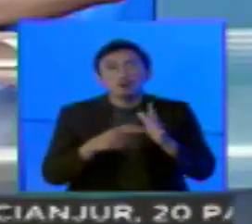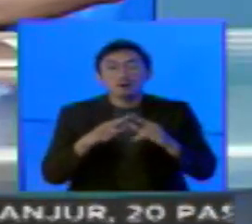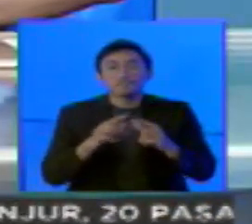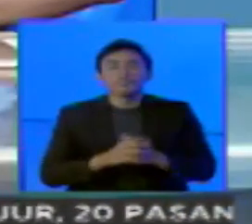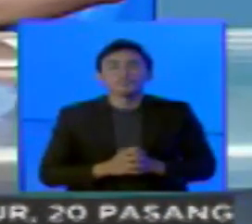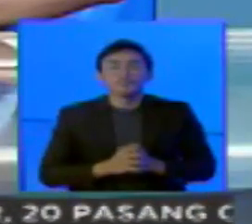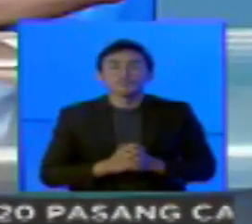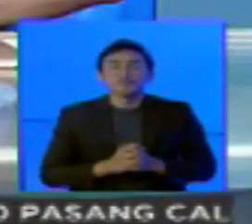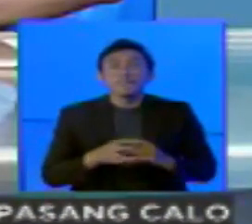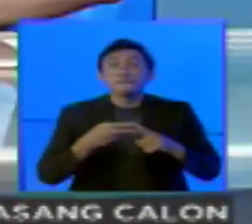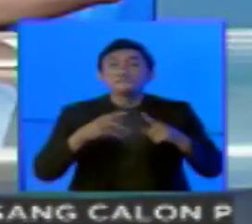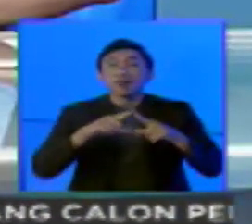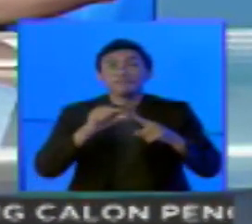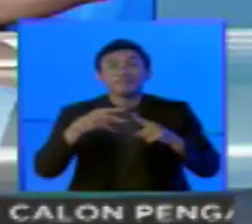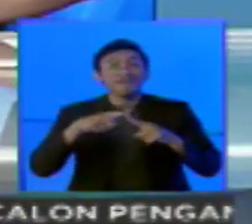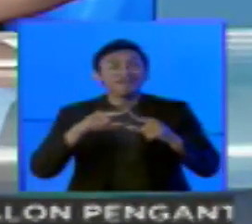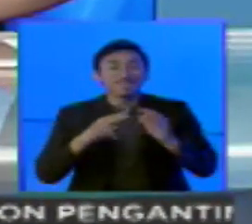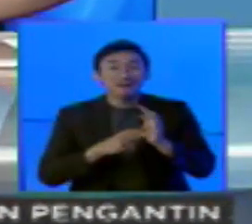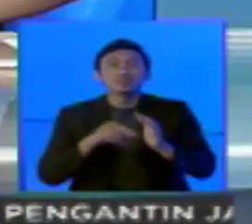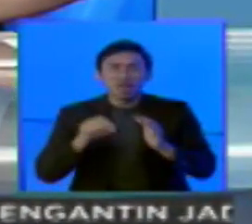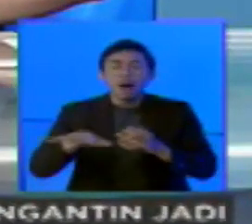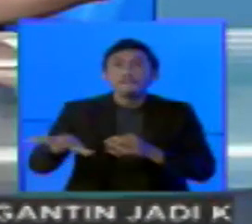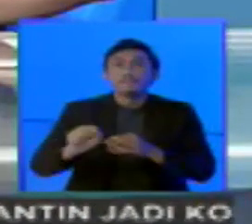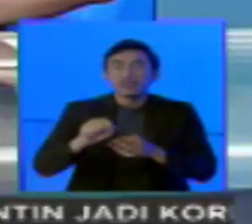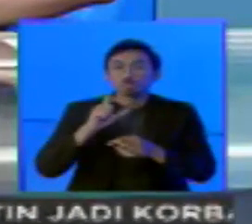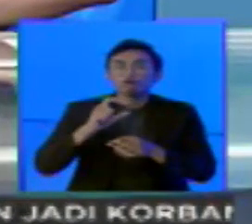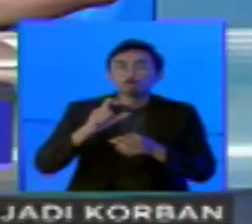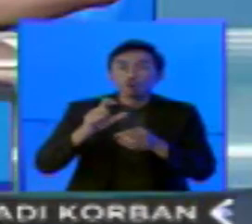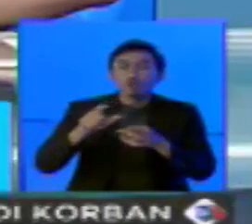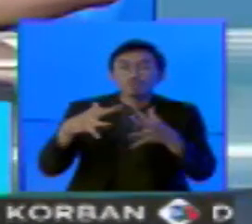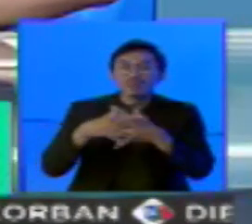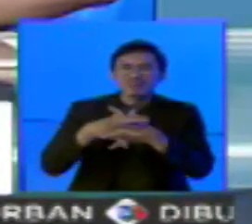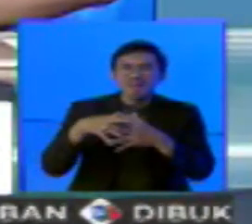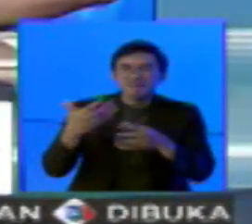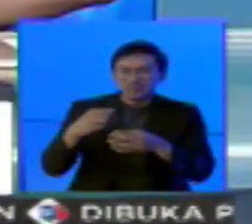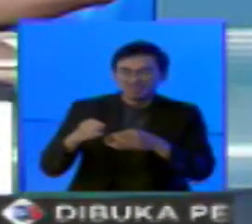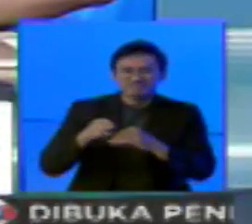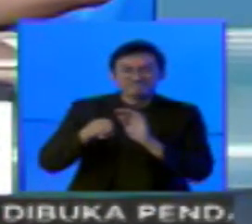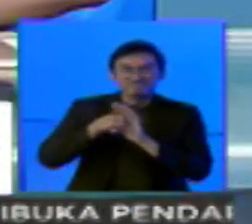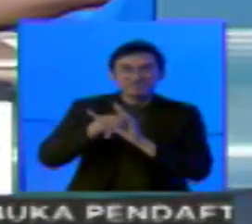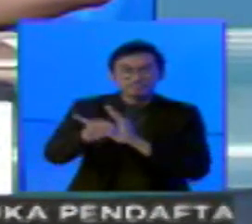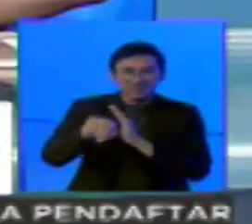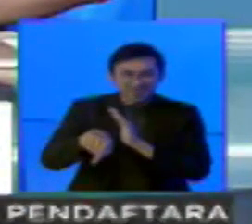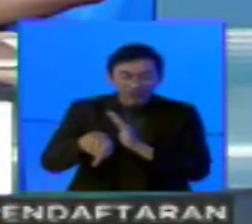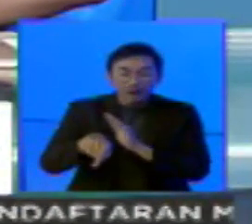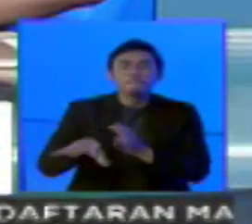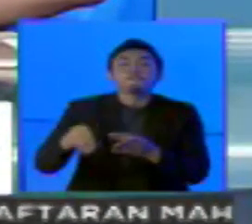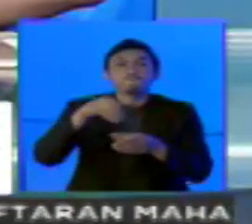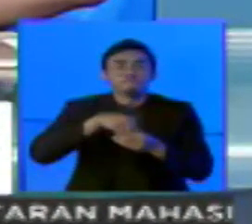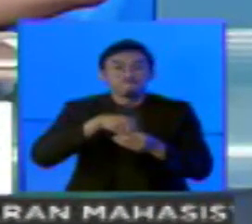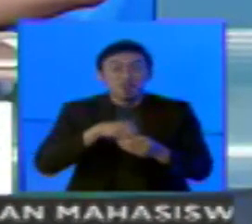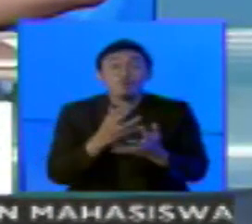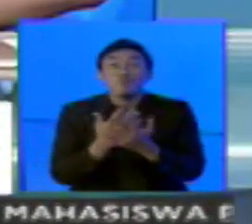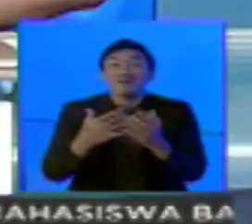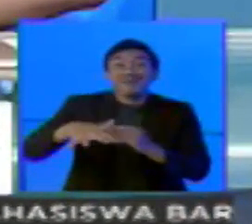Kita beralih ke informasi lainnya, pemirsa. Badan Pengawas Tenaga Nuklir (BaPTN) kembali mengambil sampel tanah yang terpapar radioaktif. Warga sekitar